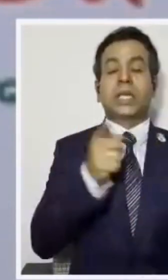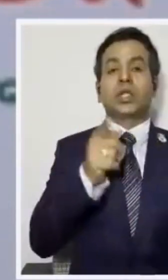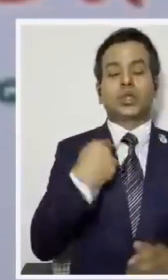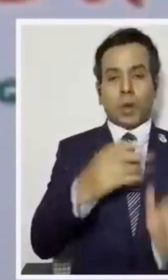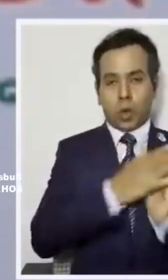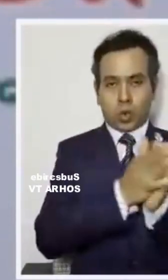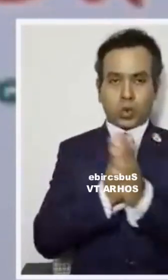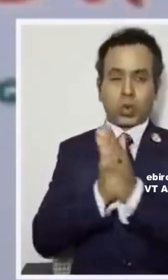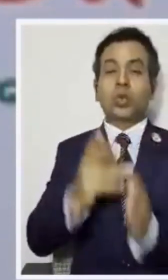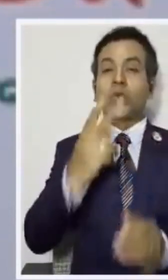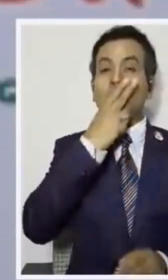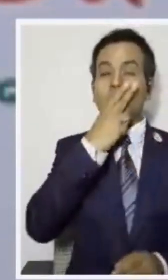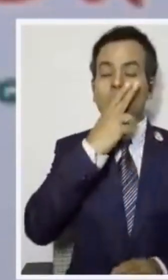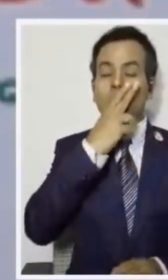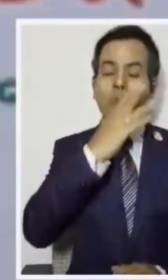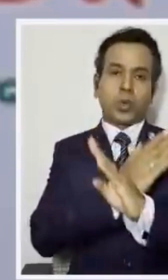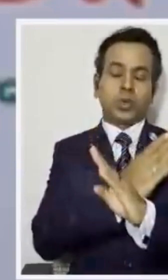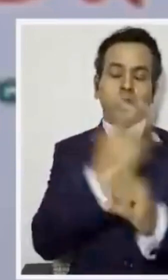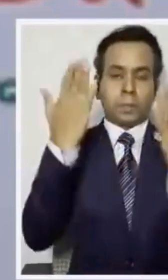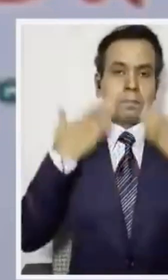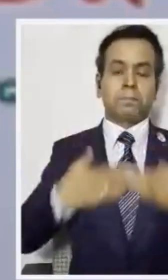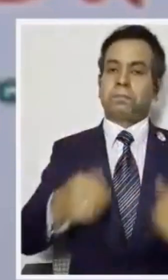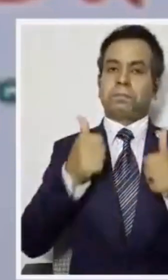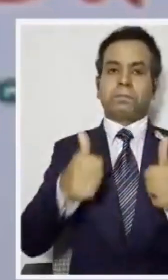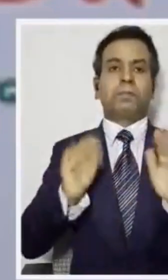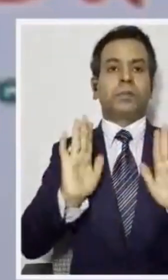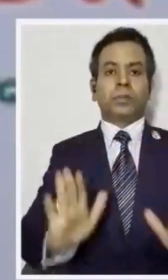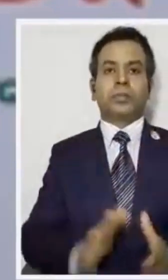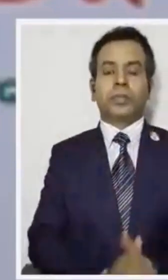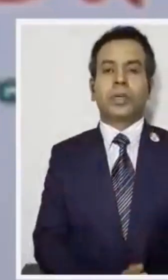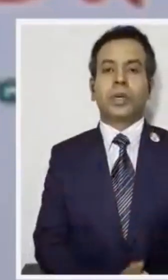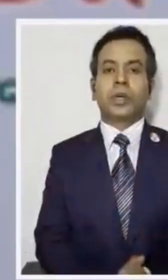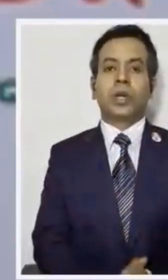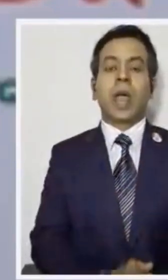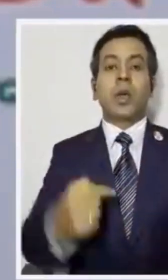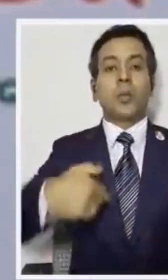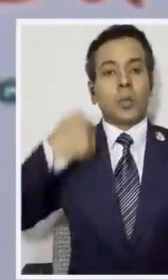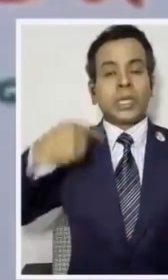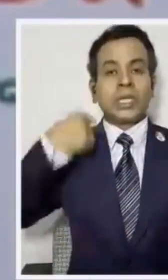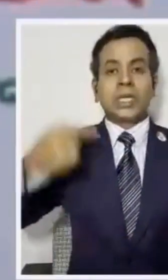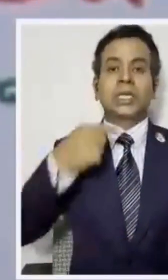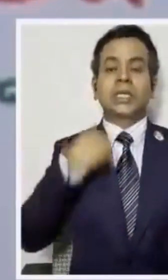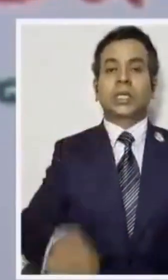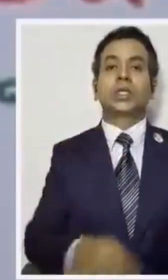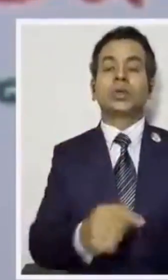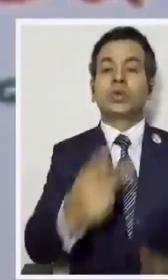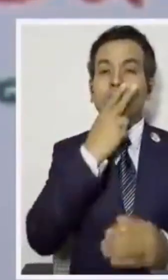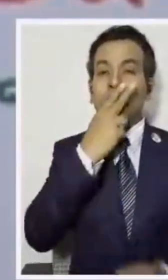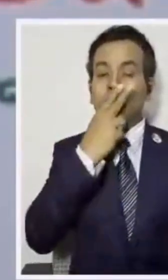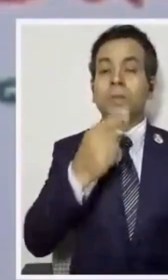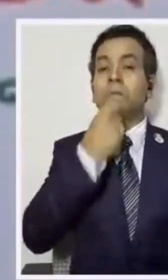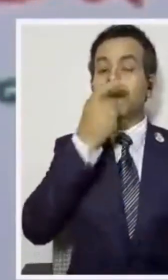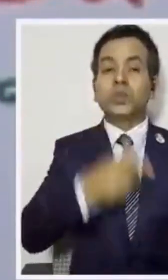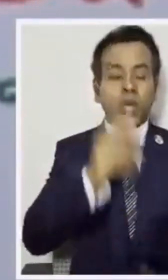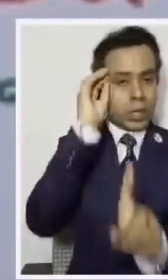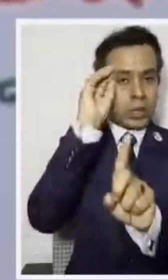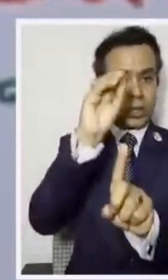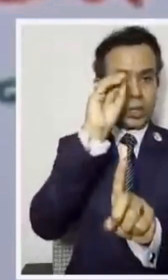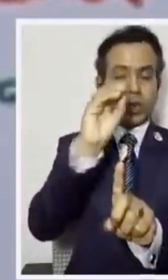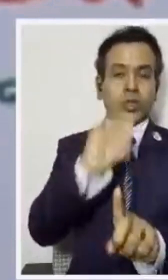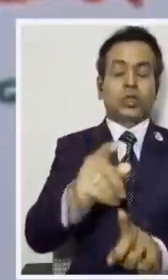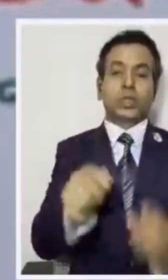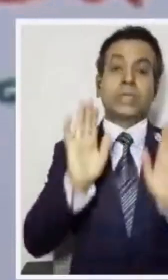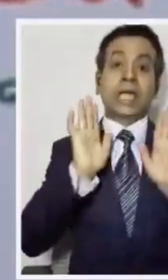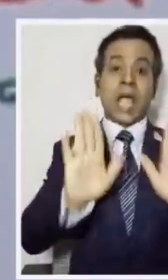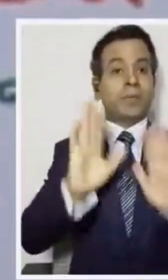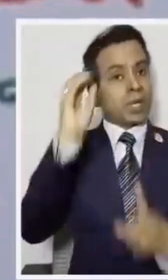আমরা প্রতিদিনই ধূমপান বিষয়ে আপনাদের সতর্ক করি, আশা করি আপনারা এটা গ্রহণ করবেন, সচেতন থাকবেন,